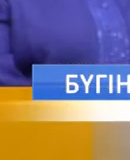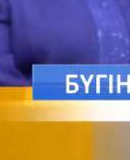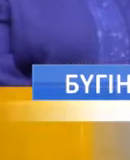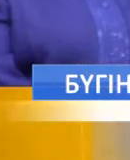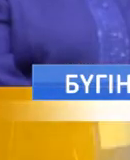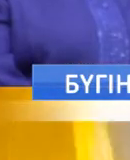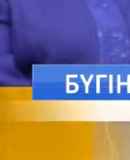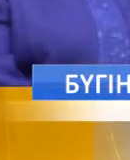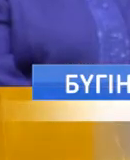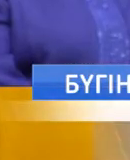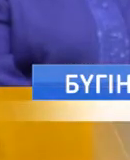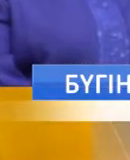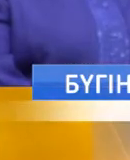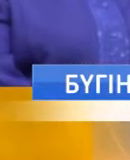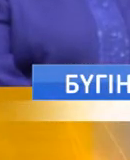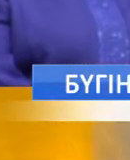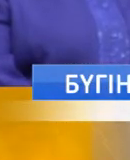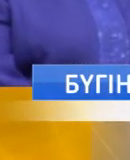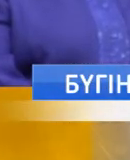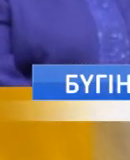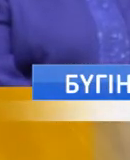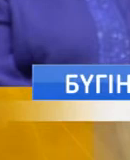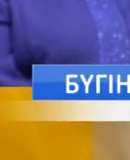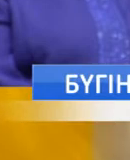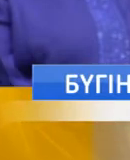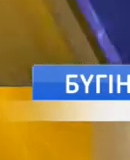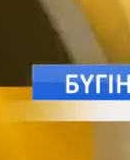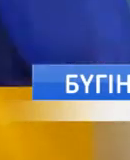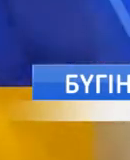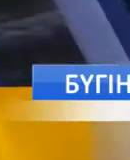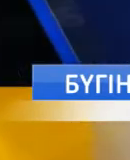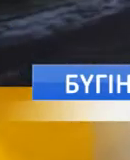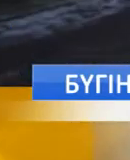қатысты мәселесі арнайы комиссия отырысында қаралды.